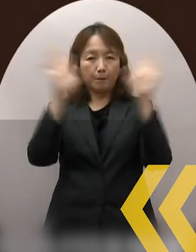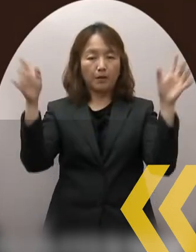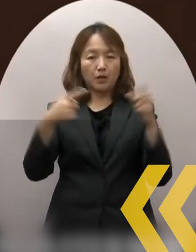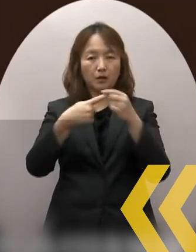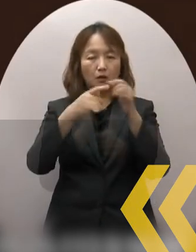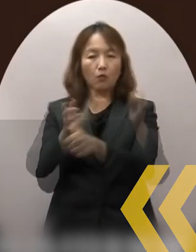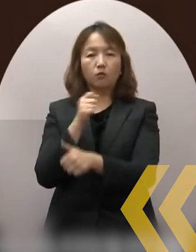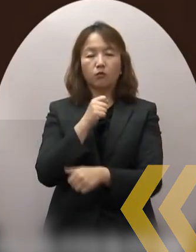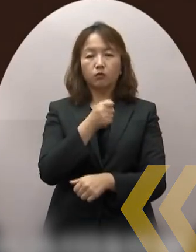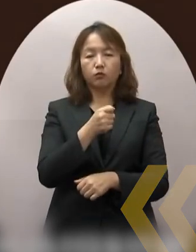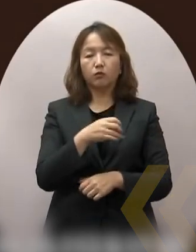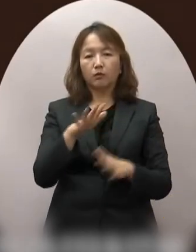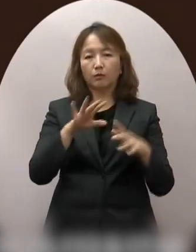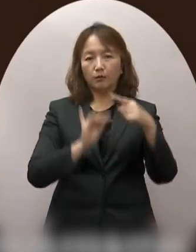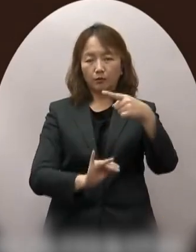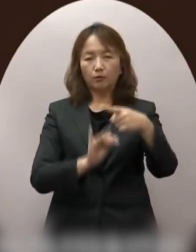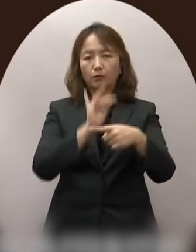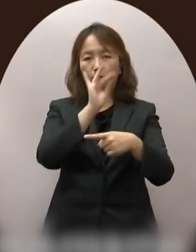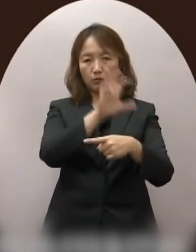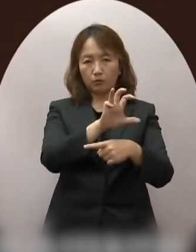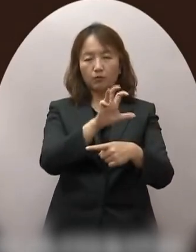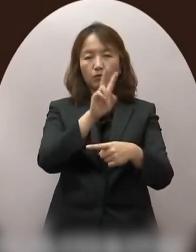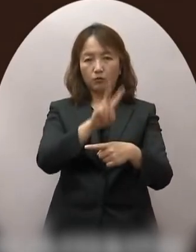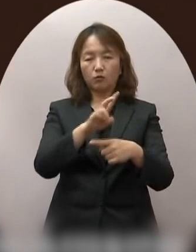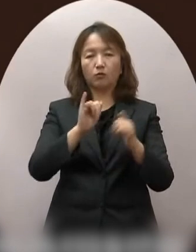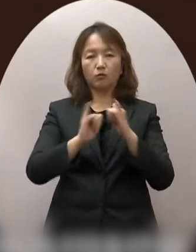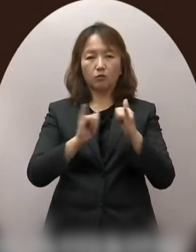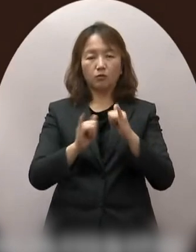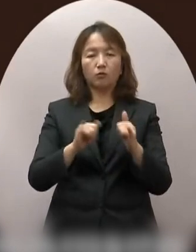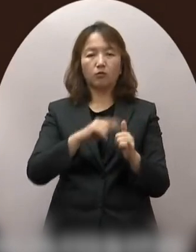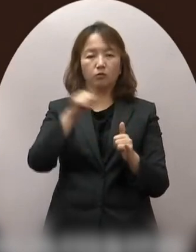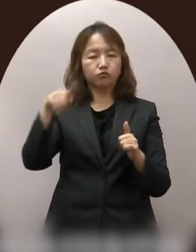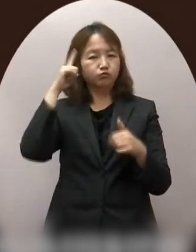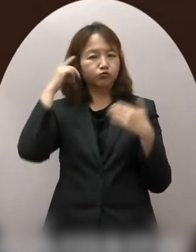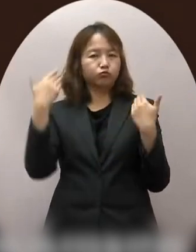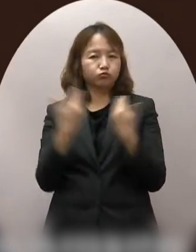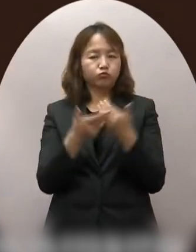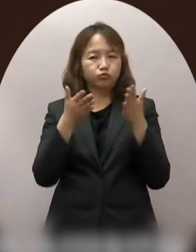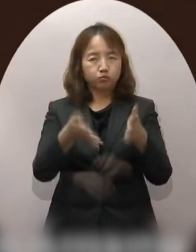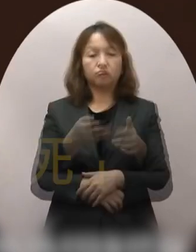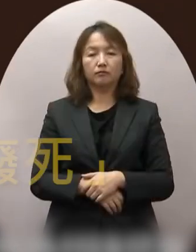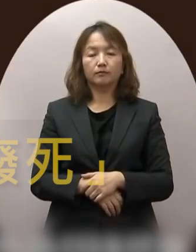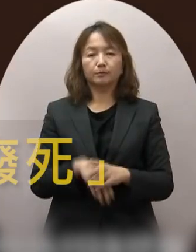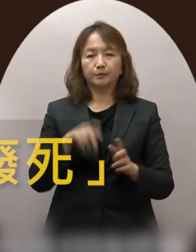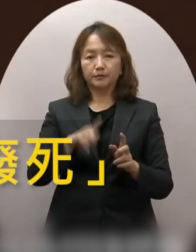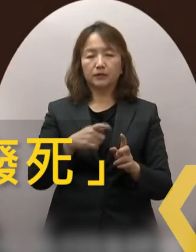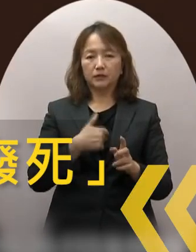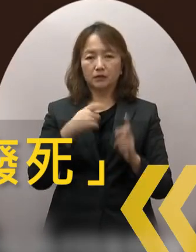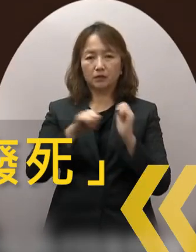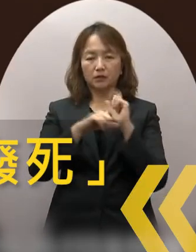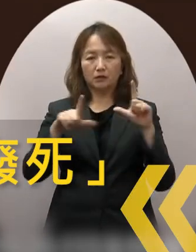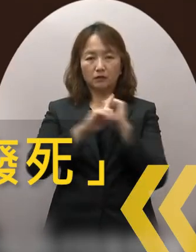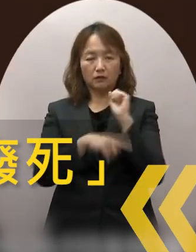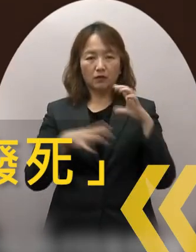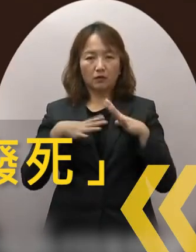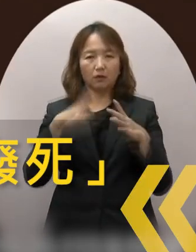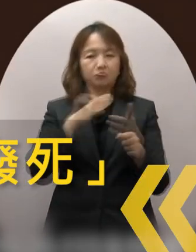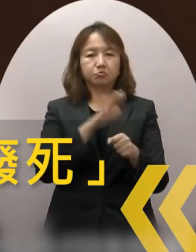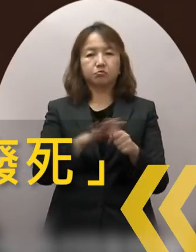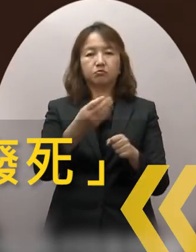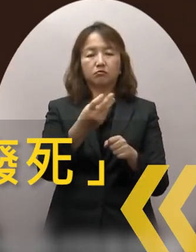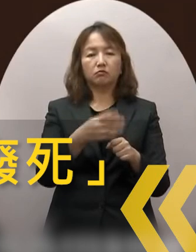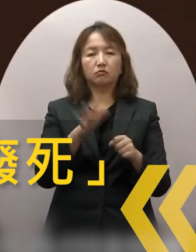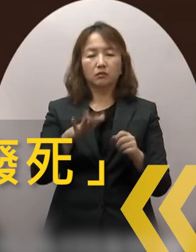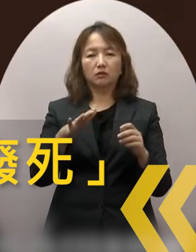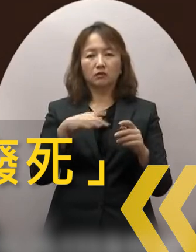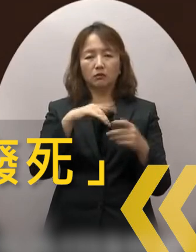一份民调，有82%的民众反对废除死刑，这是大法官你最大的耻辱，